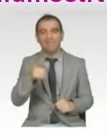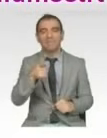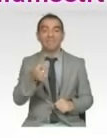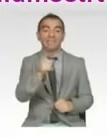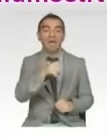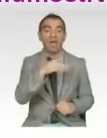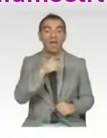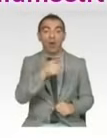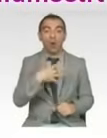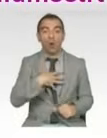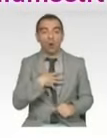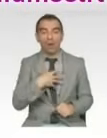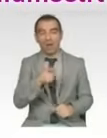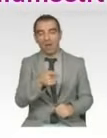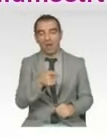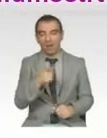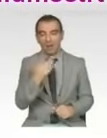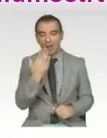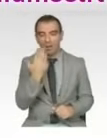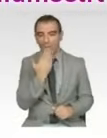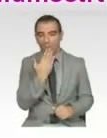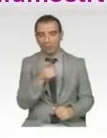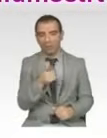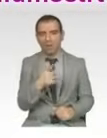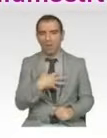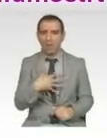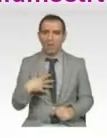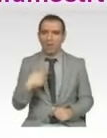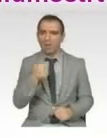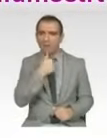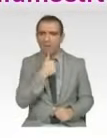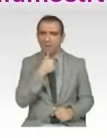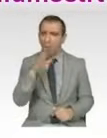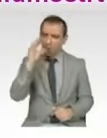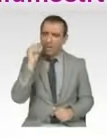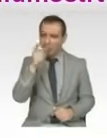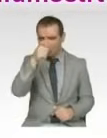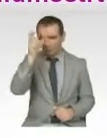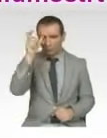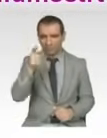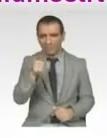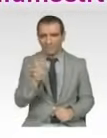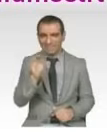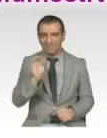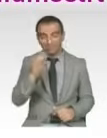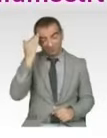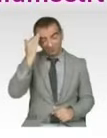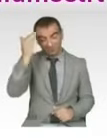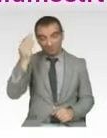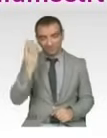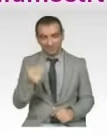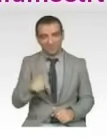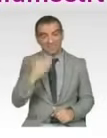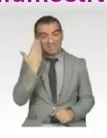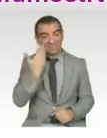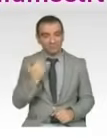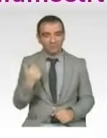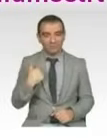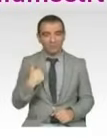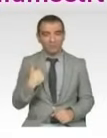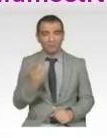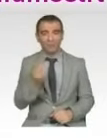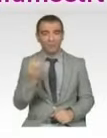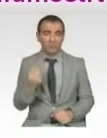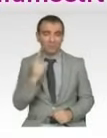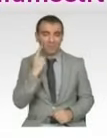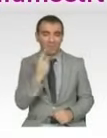anda sizin bütün aile o zaman Türkçe biliyor, anne baba dışında. Onlar da yavaş yavaş öğreniyorlar. İyi, ne güzel ya. Buradan selamlar olsun. İzliyorlarsa bizi. Evet, çok tatlı.